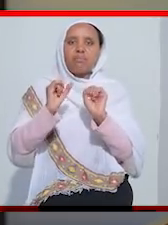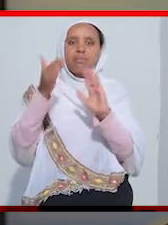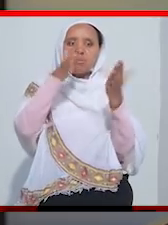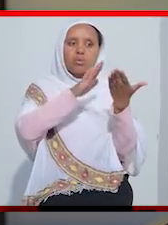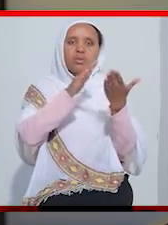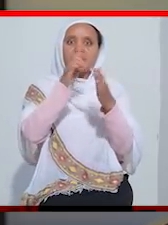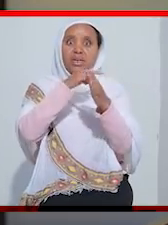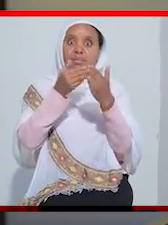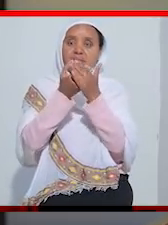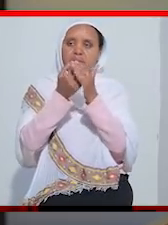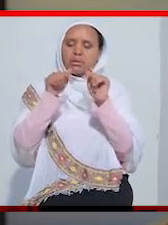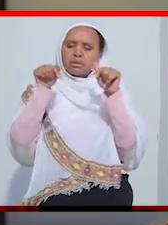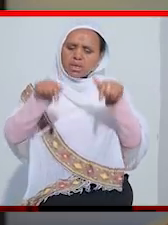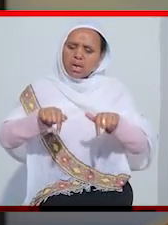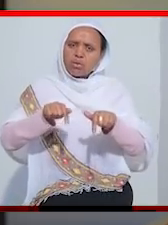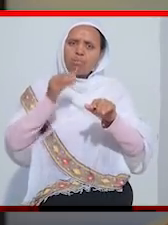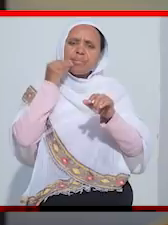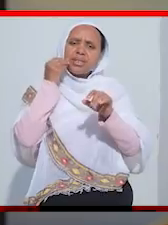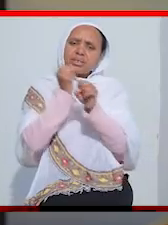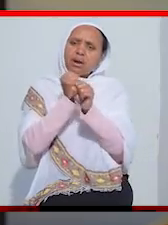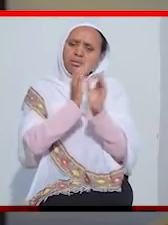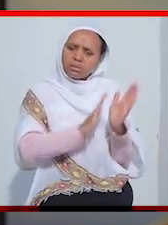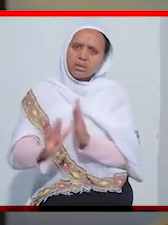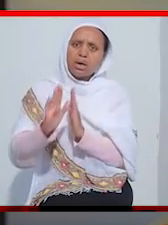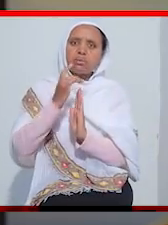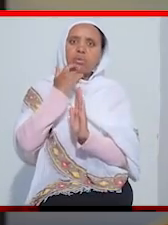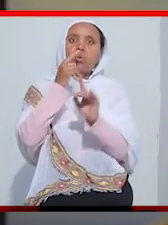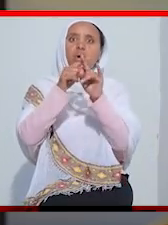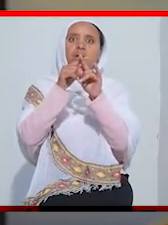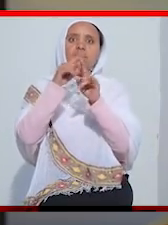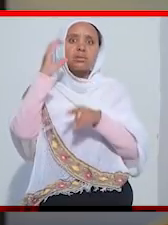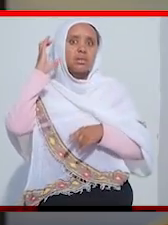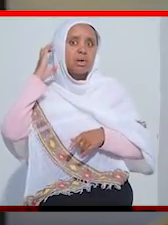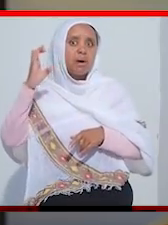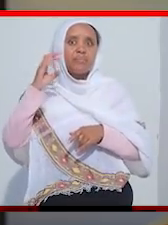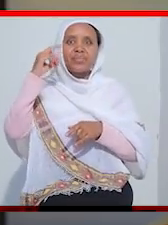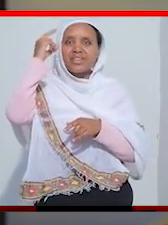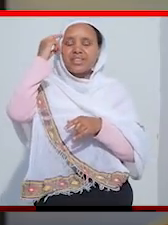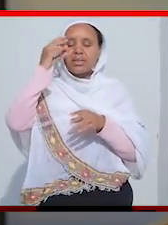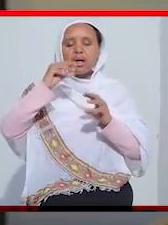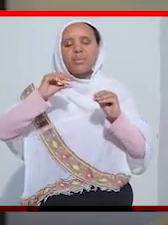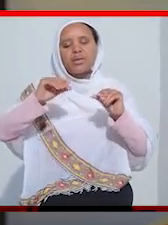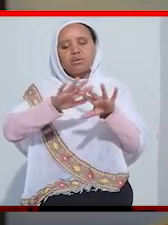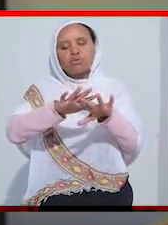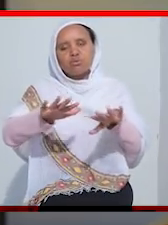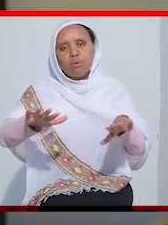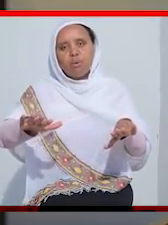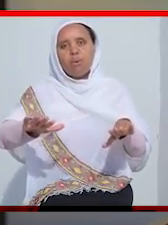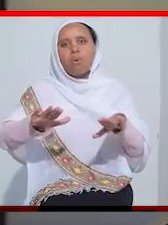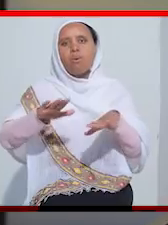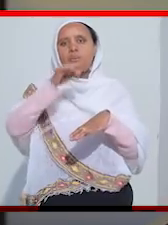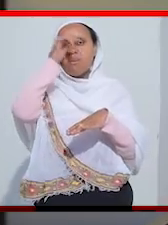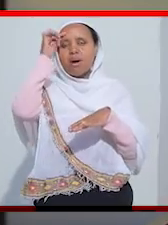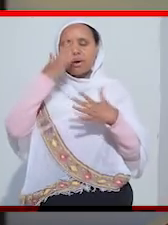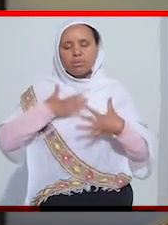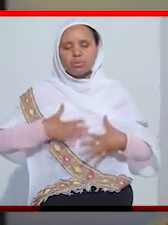በማለት የሚሞትባት ዕለት በደረሰች ሰዓት ዕለቱ ዛሬ ነው፣ ቤትን ሥራ ተዘጋጅ የሚለውን ቃል ሲሰማ ሕዝቅያስ አመድ